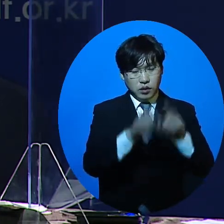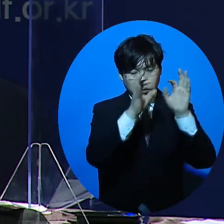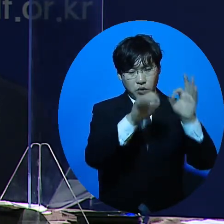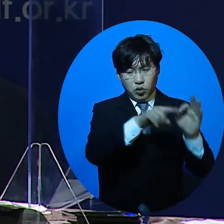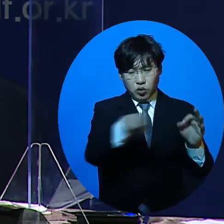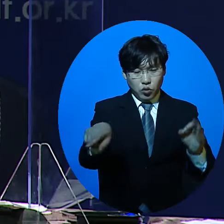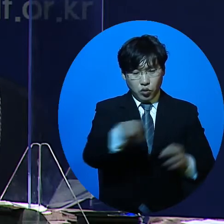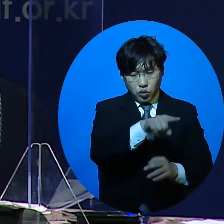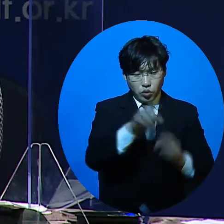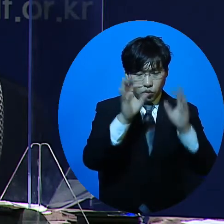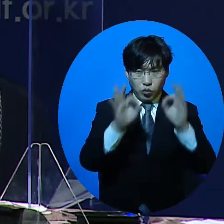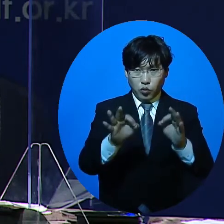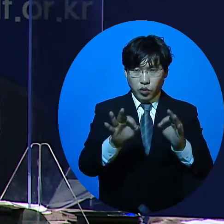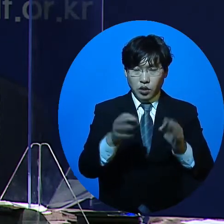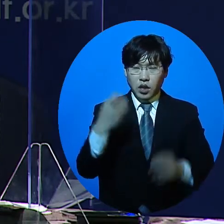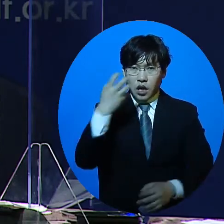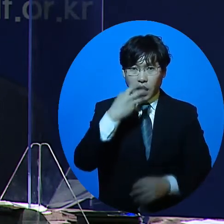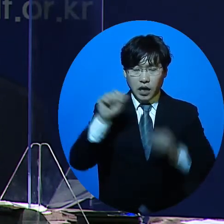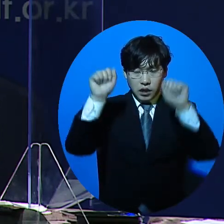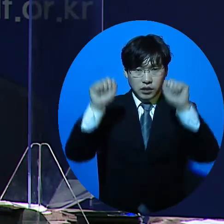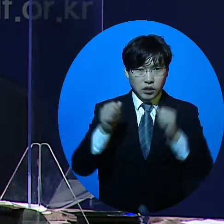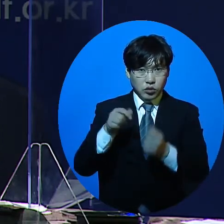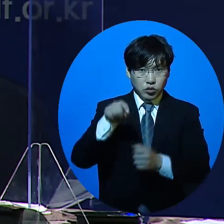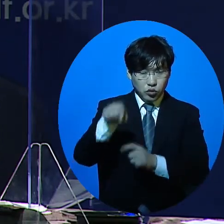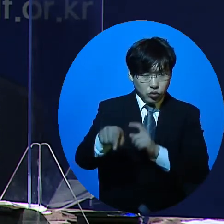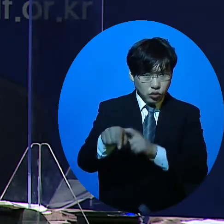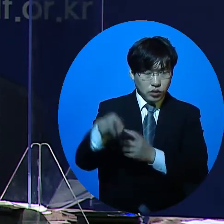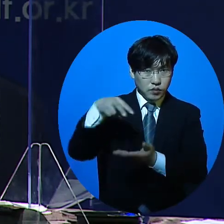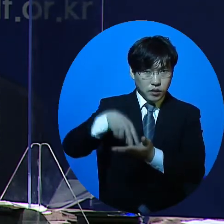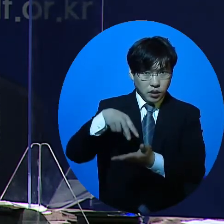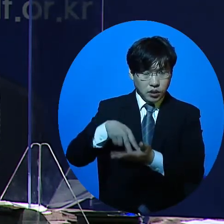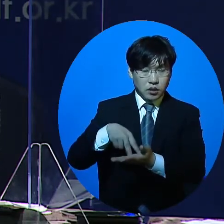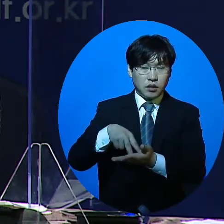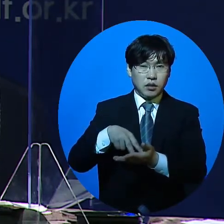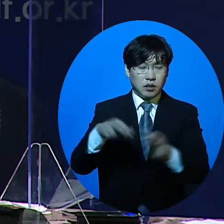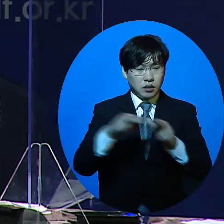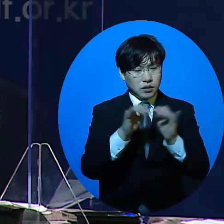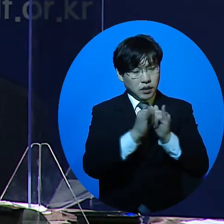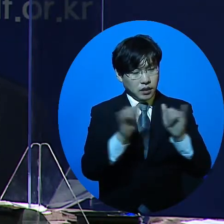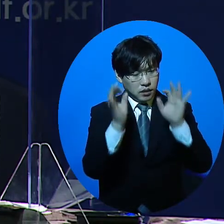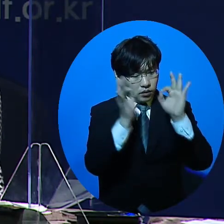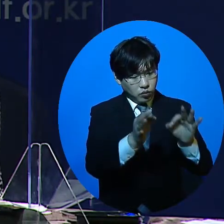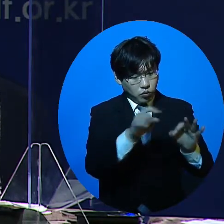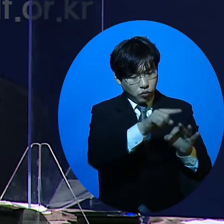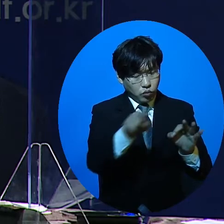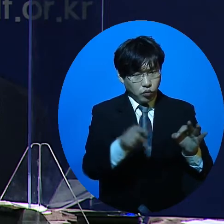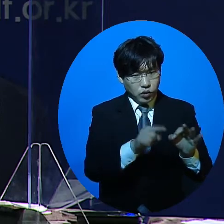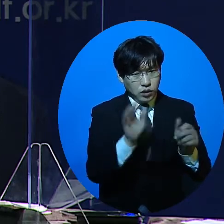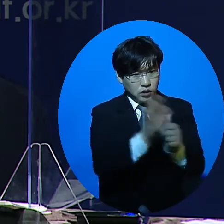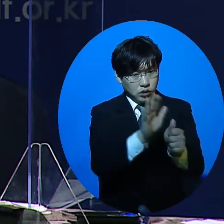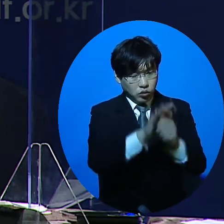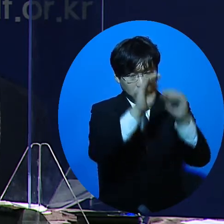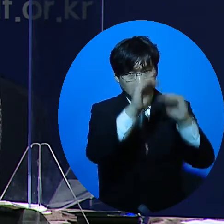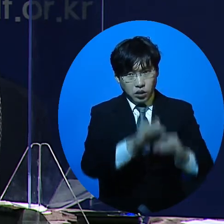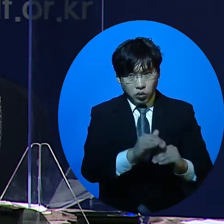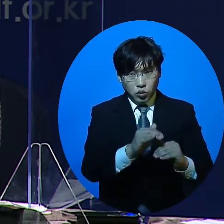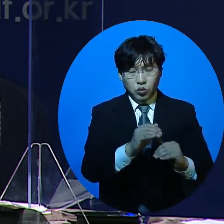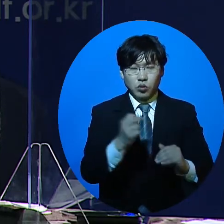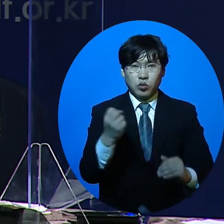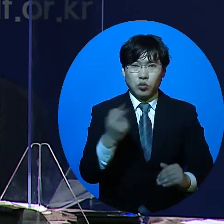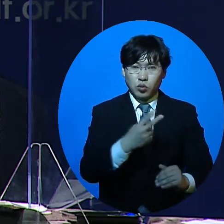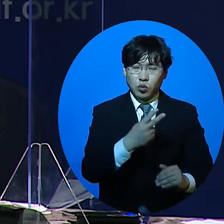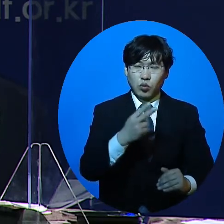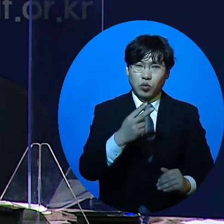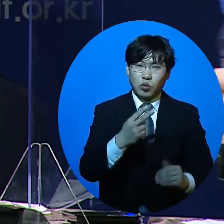때 비장애인 체육 쪽에서 바라보는 장애인 체육의 어떤 지원 내용이라든가